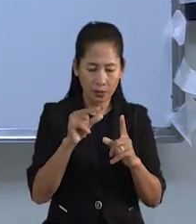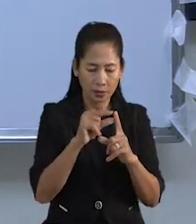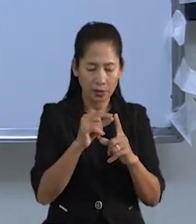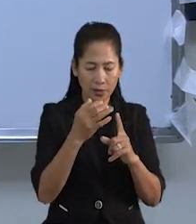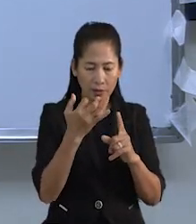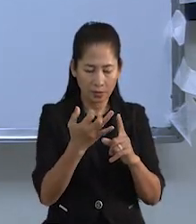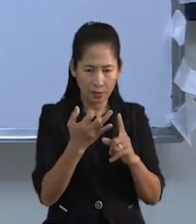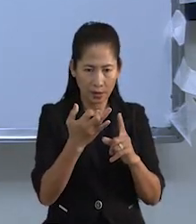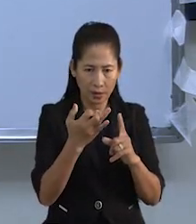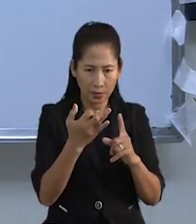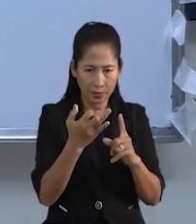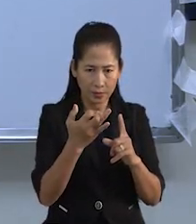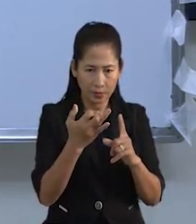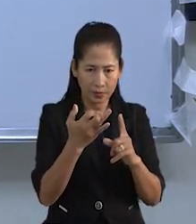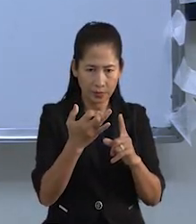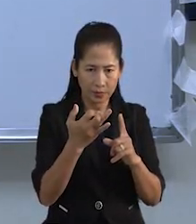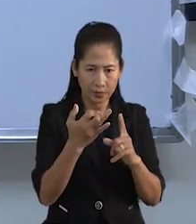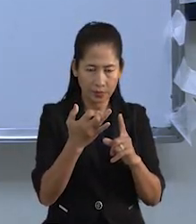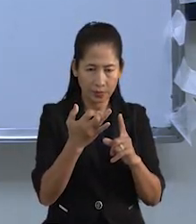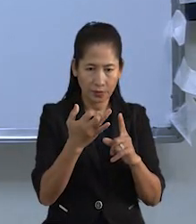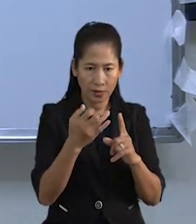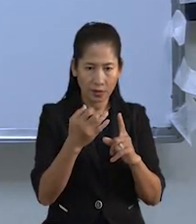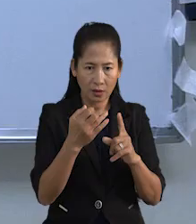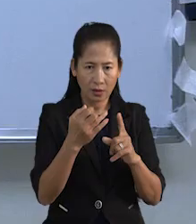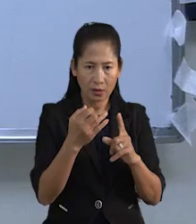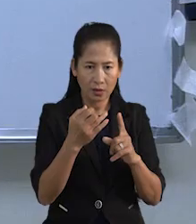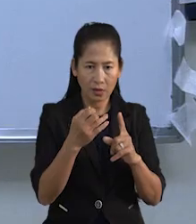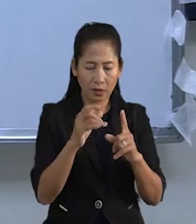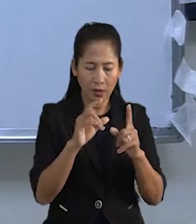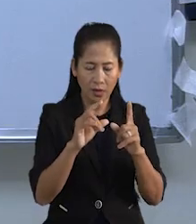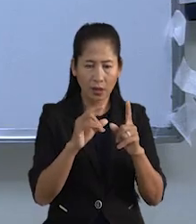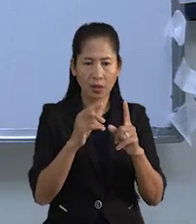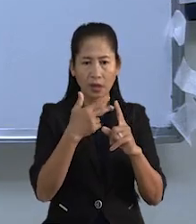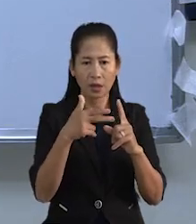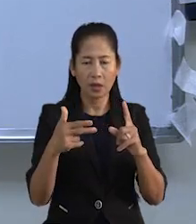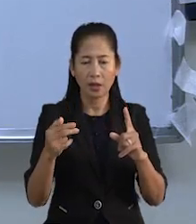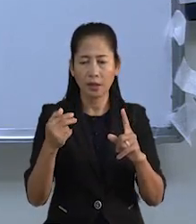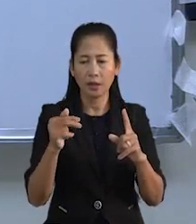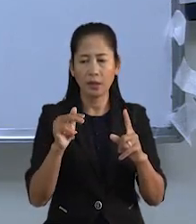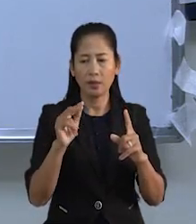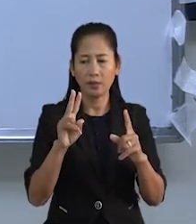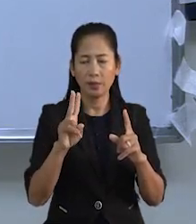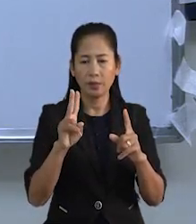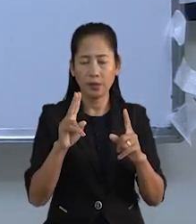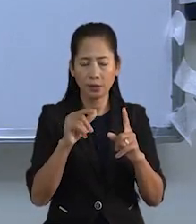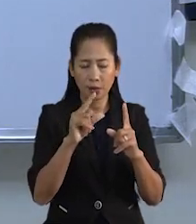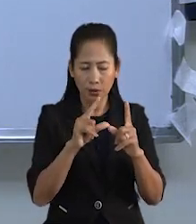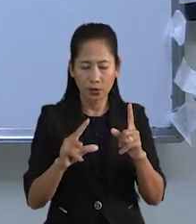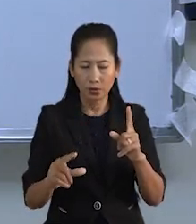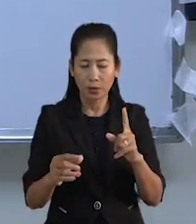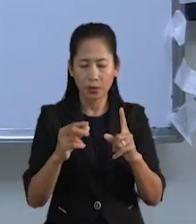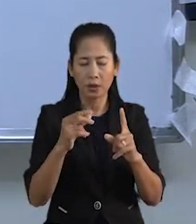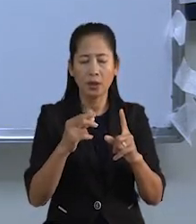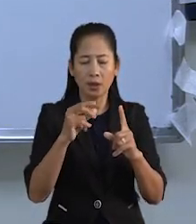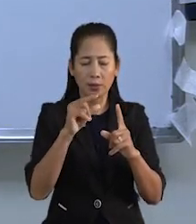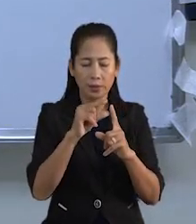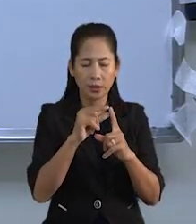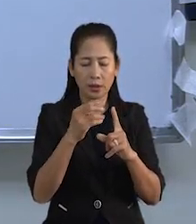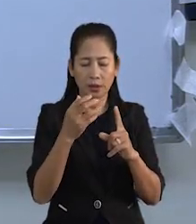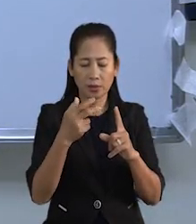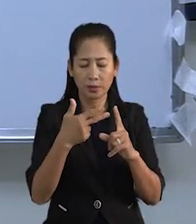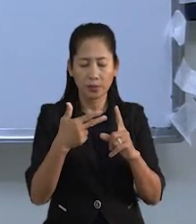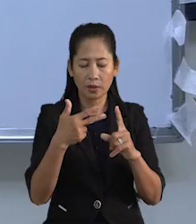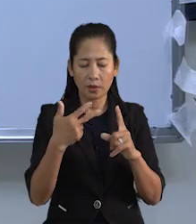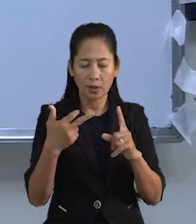ងទី7ណាព្យាងទី7នៅក្នុងឃ្លាទី2ហ្នឹងត្រូវជួននឹងព្យាងទី7នៅក្នុងឃ្លា